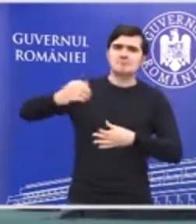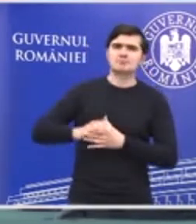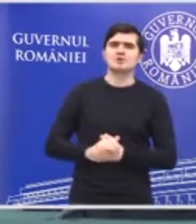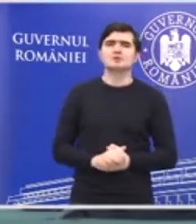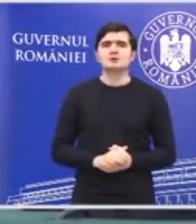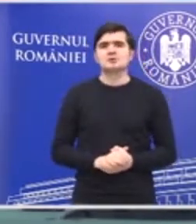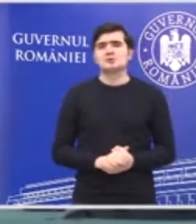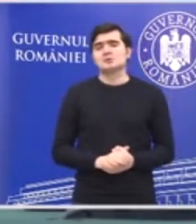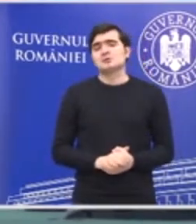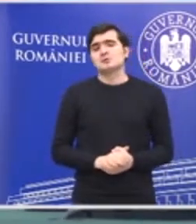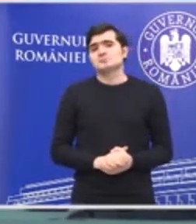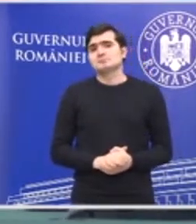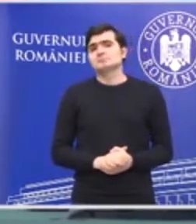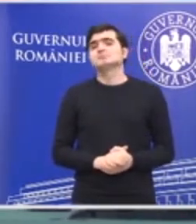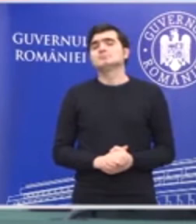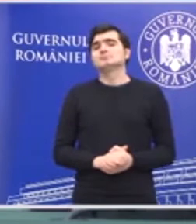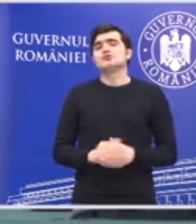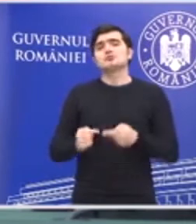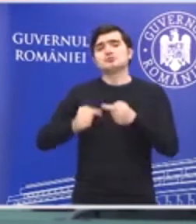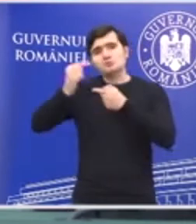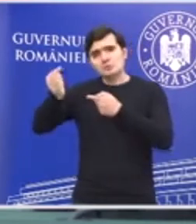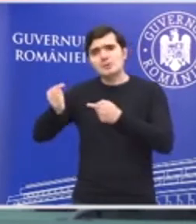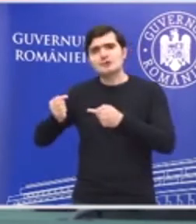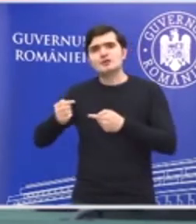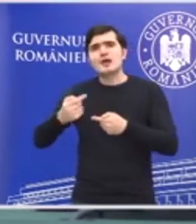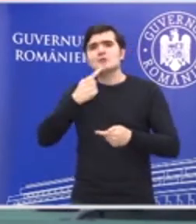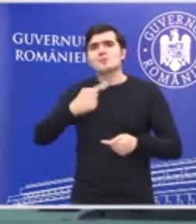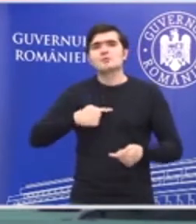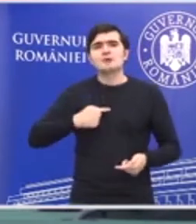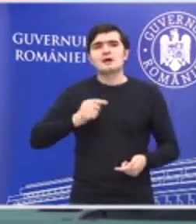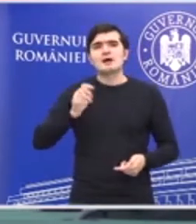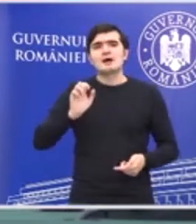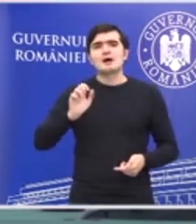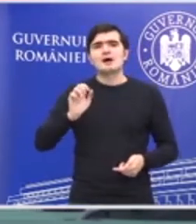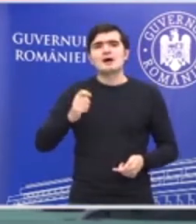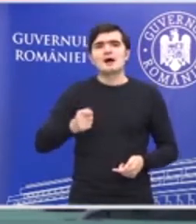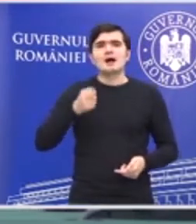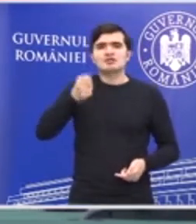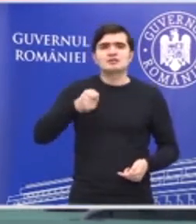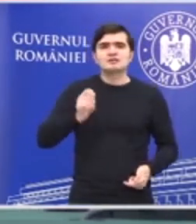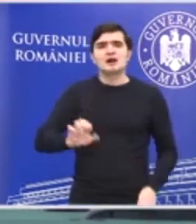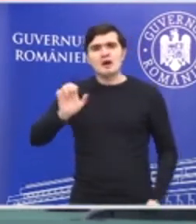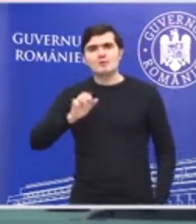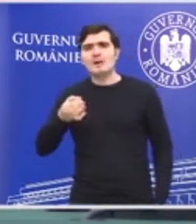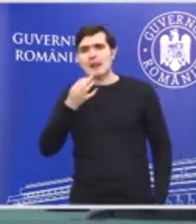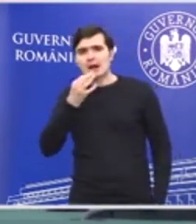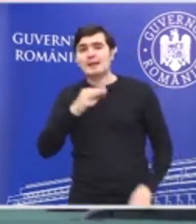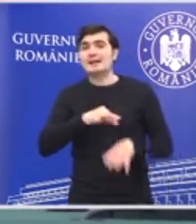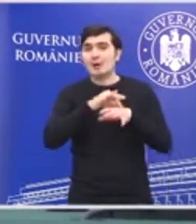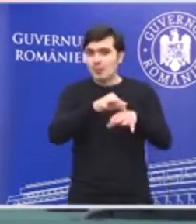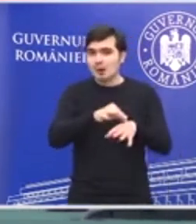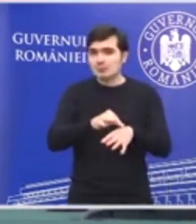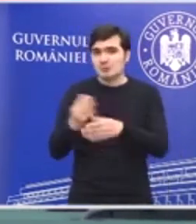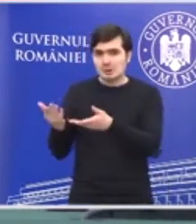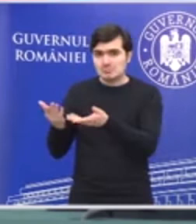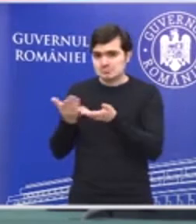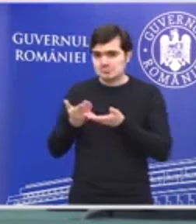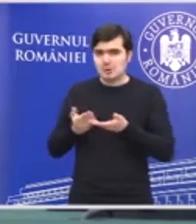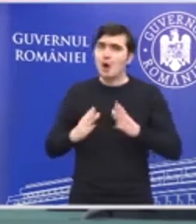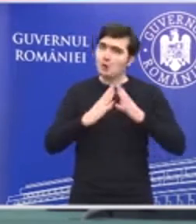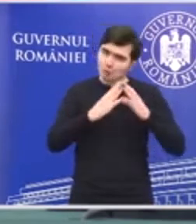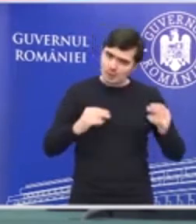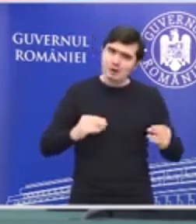de recomandările transmise de Agenția Europeană a Medicamentului, România va adopta toate măsurile încât siguranța